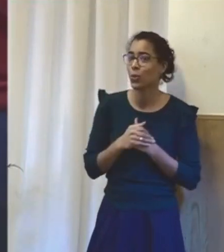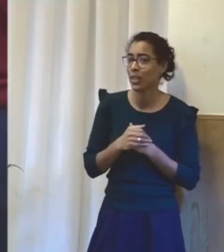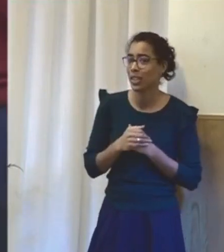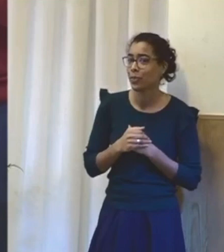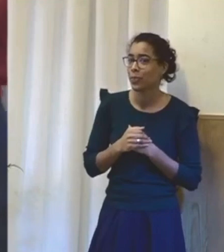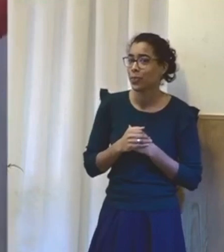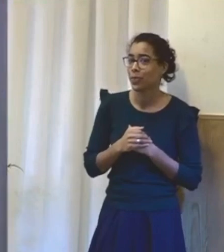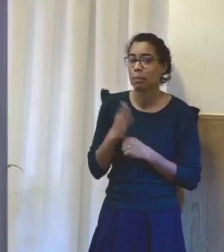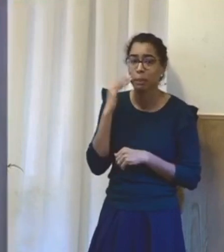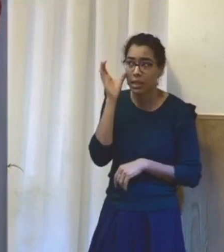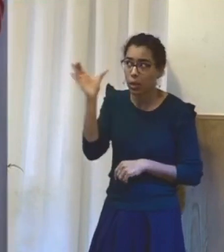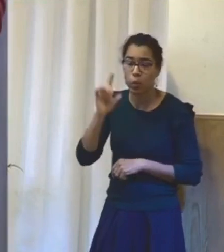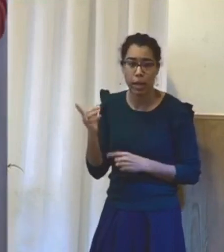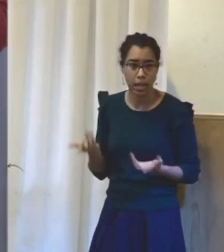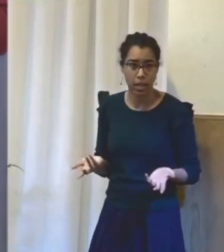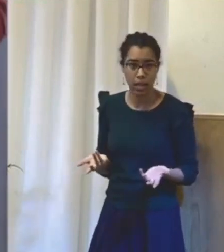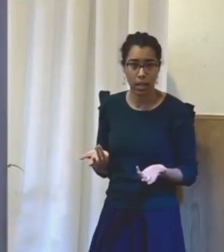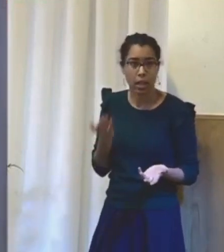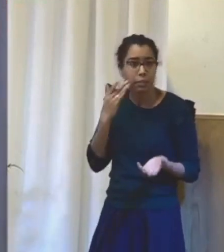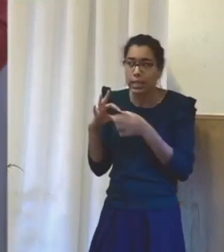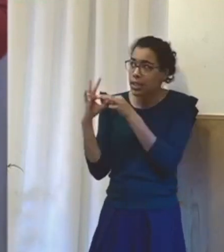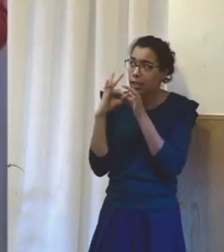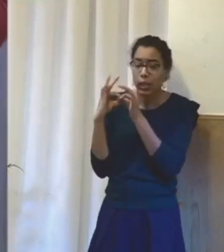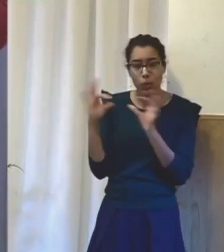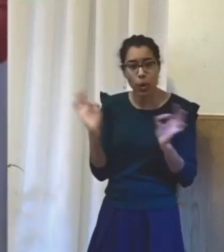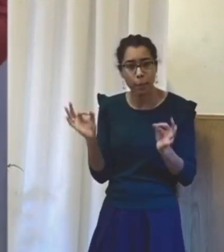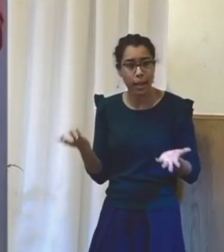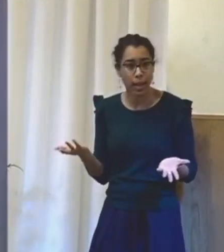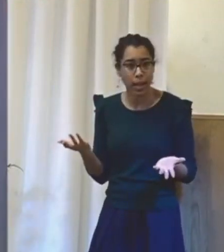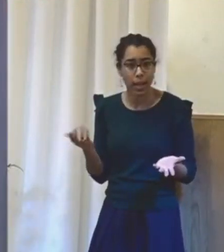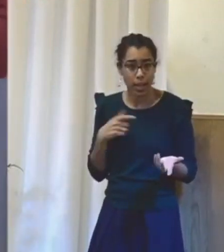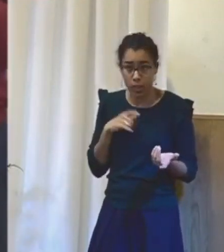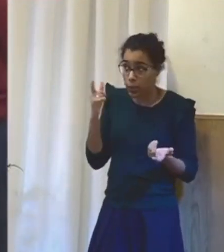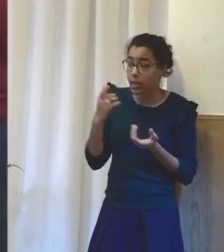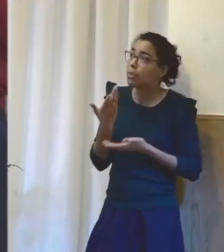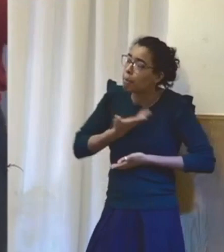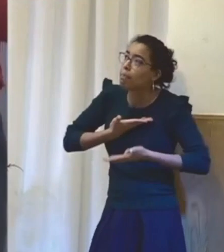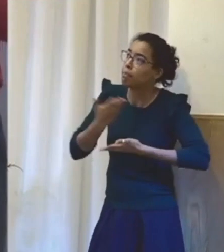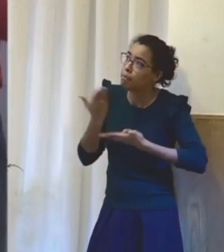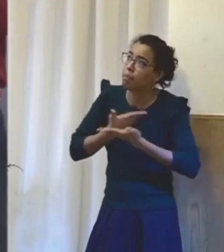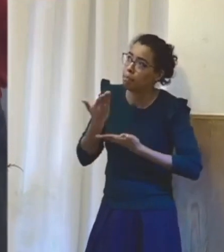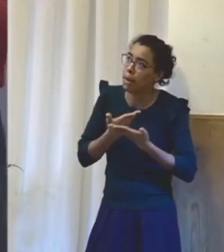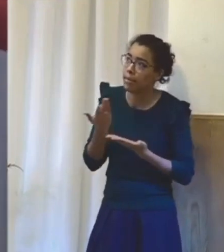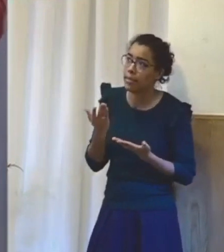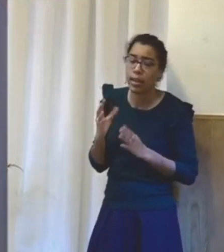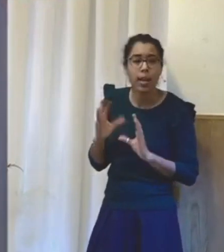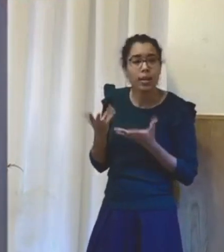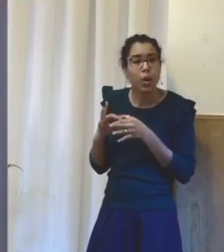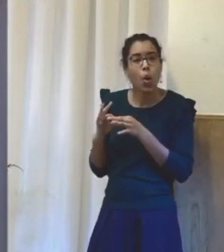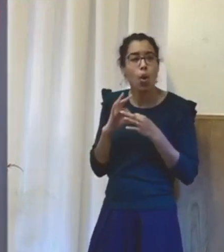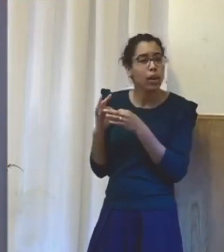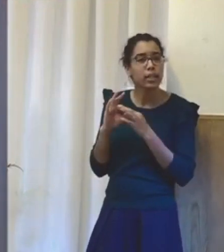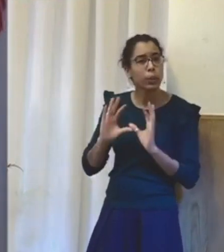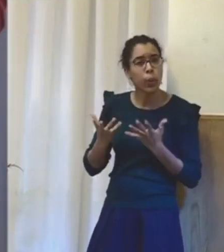Mais si tu ne l'écoutes pas, si tu n'es pas en relation avec lui, tu n'échanges pas avec lui, comment cette relation